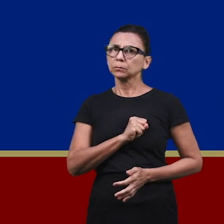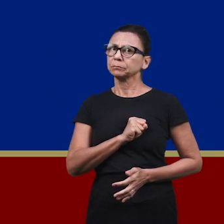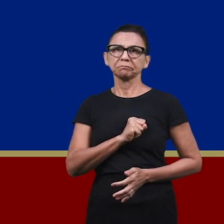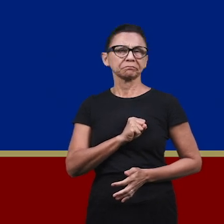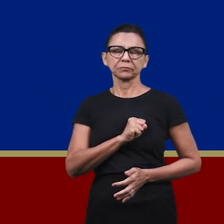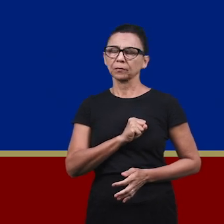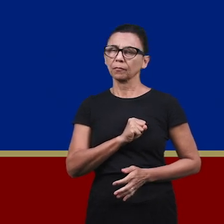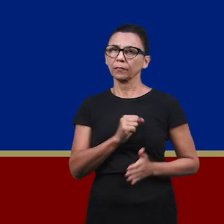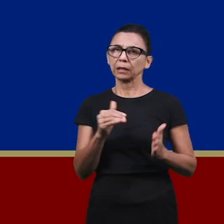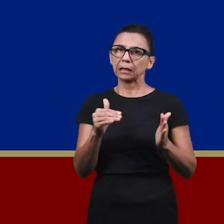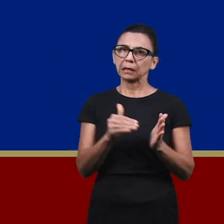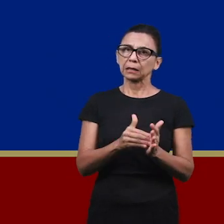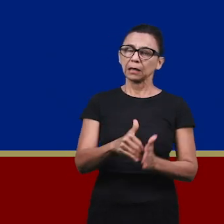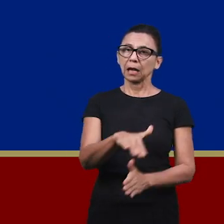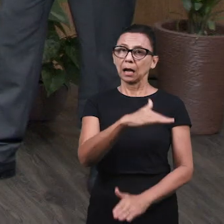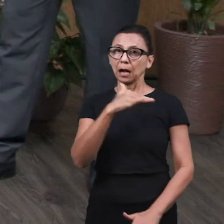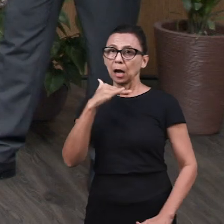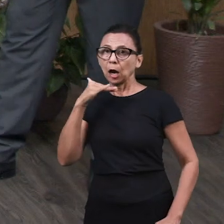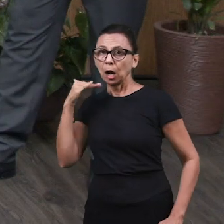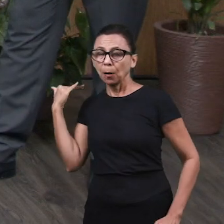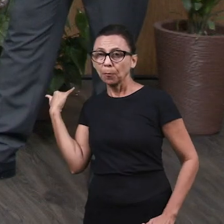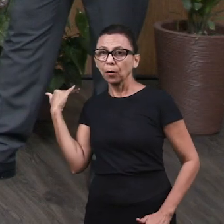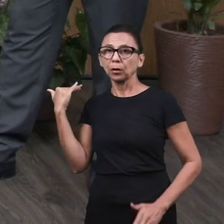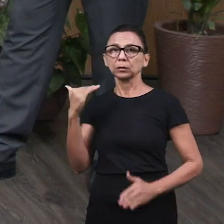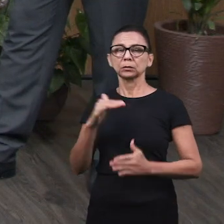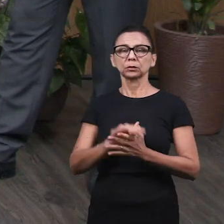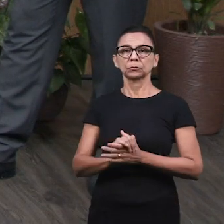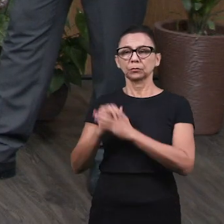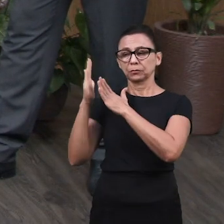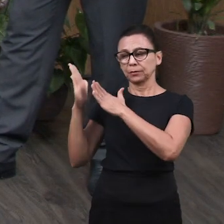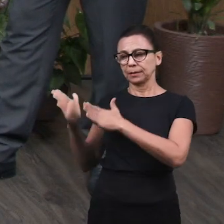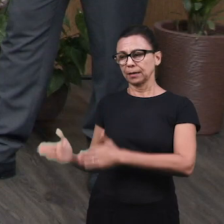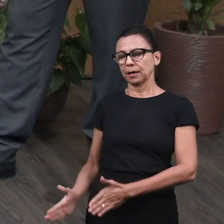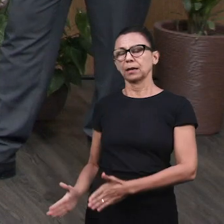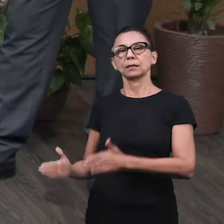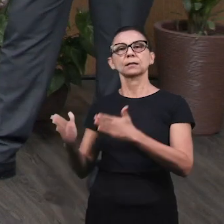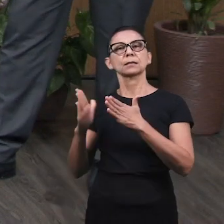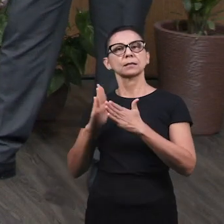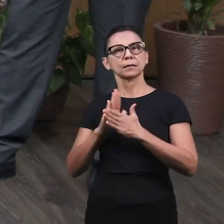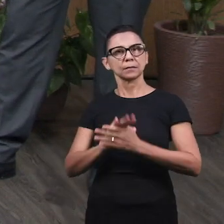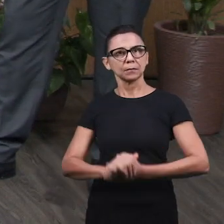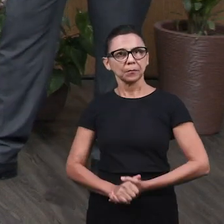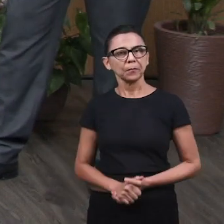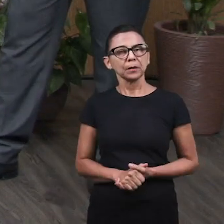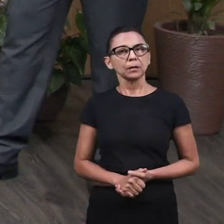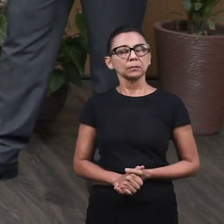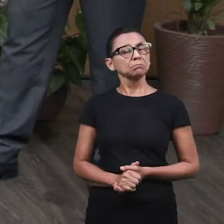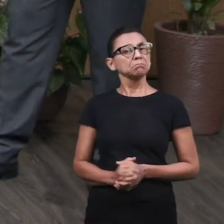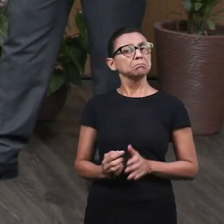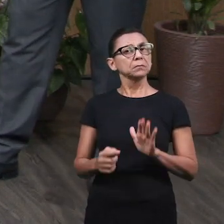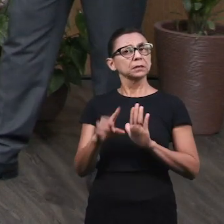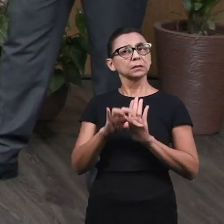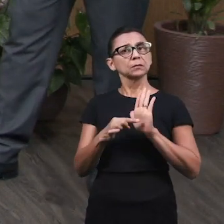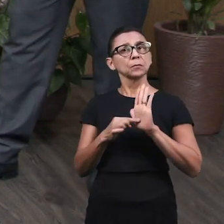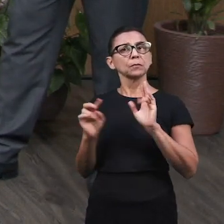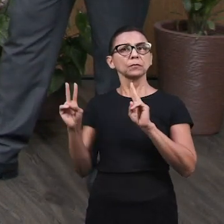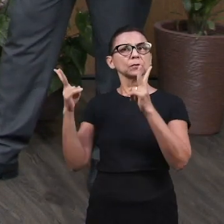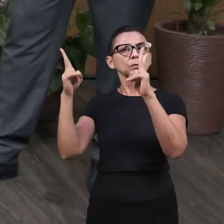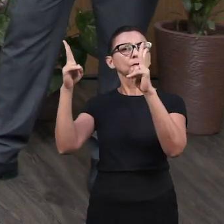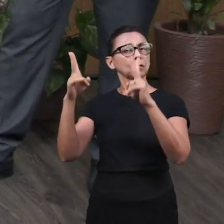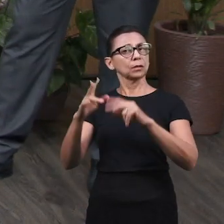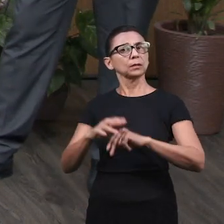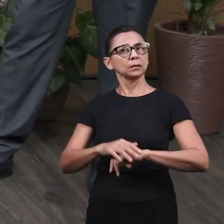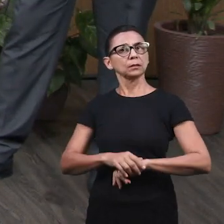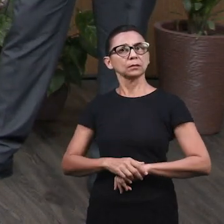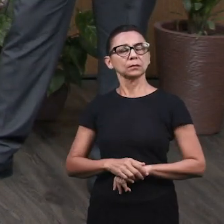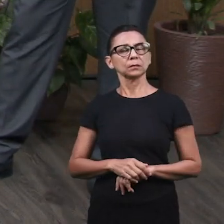Daniel, nous parle sur vaincre, c'est-à-dire montre un type de victoire. Et plus que ça,